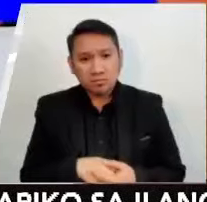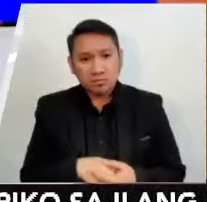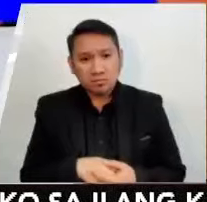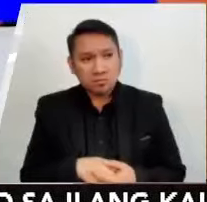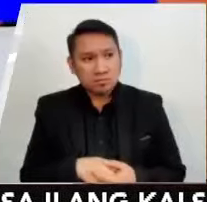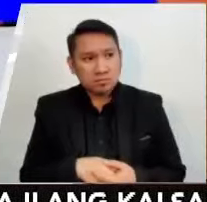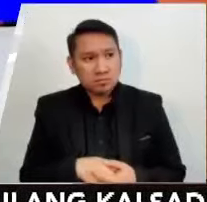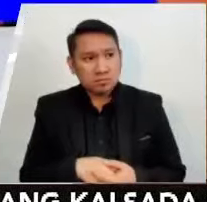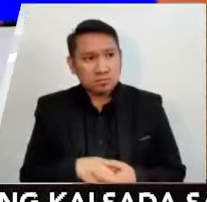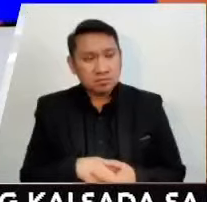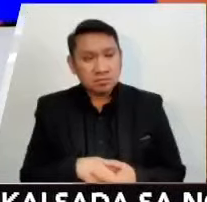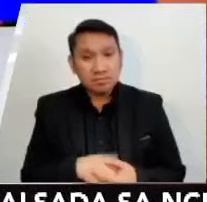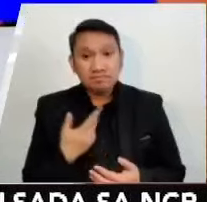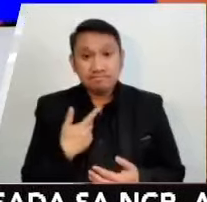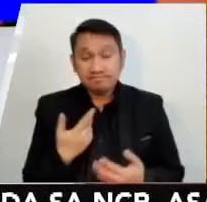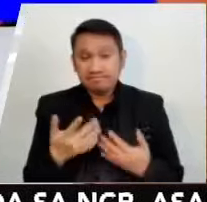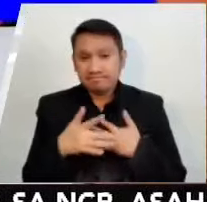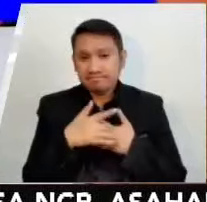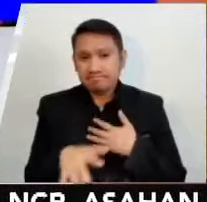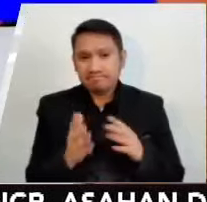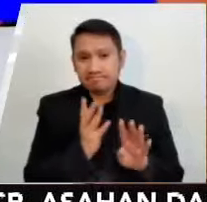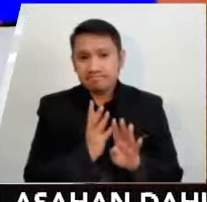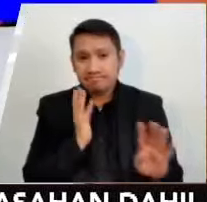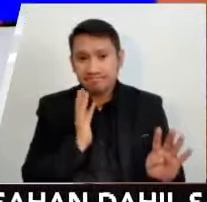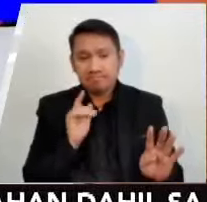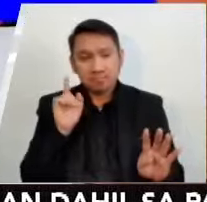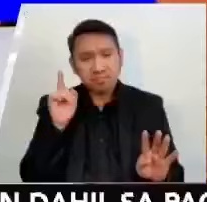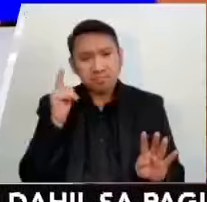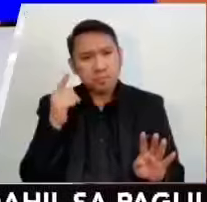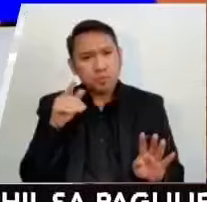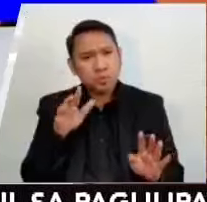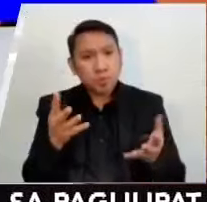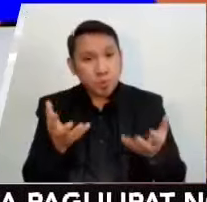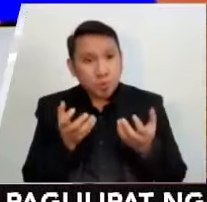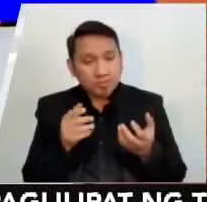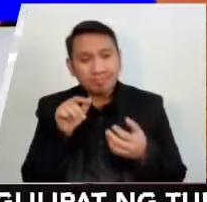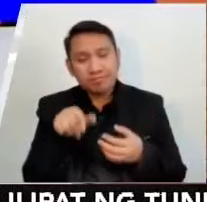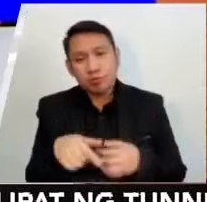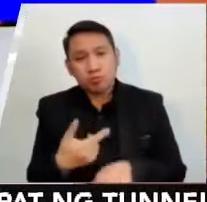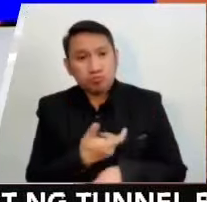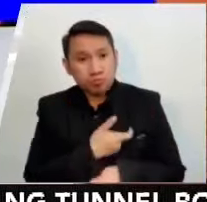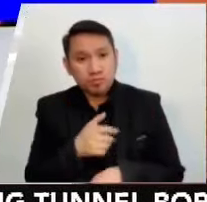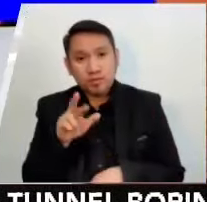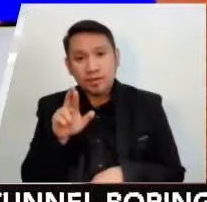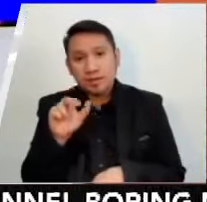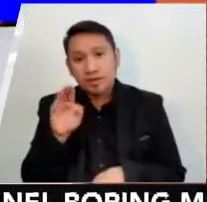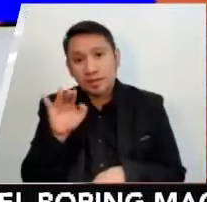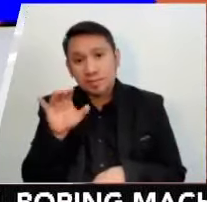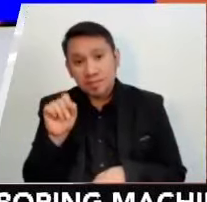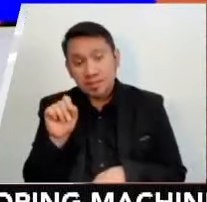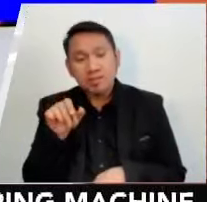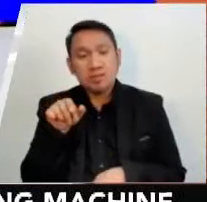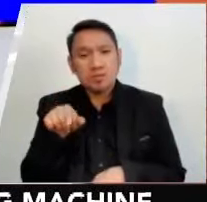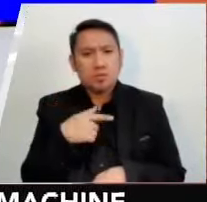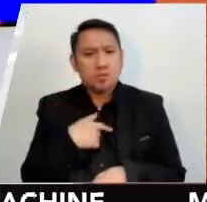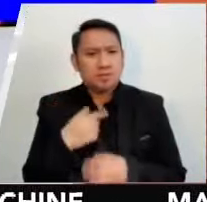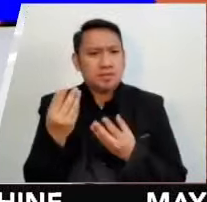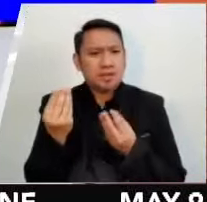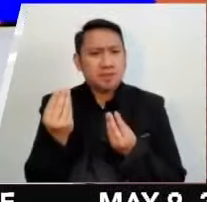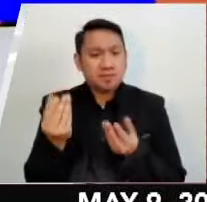Bagang pumila sa labas ng San Lazaro Hospital ang mga gustong magpabakuna kontra rabies, kumustahin natin ang sitwasyon doon sa unang balita live ni